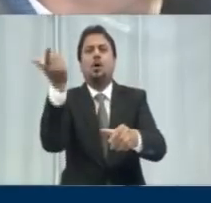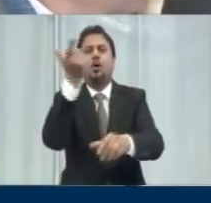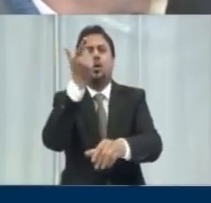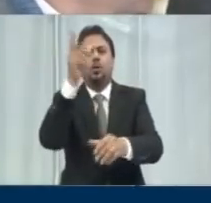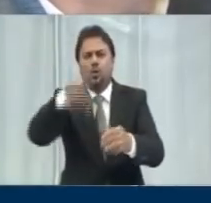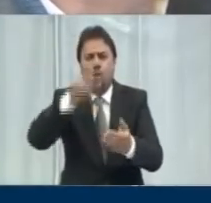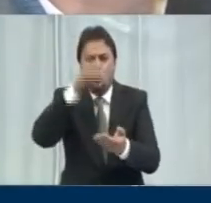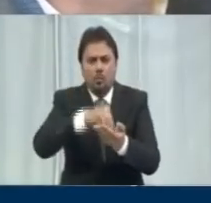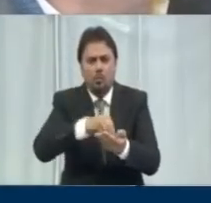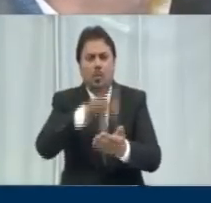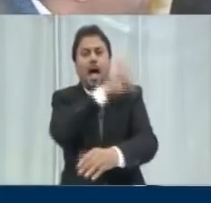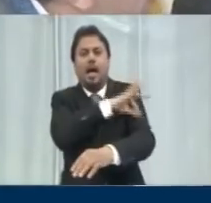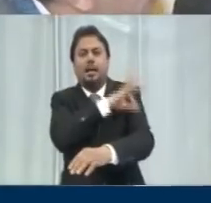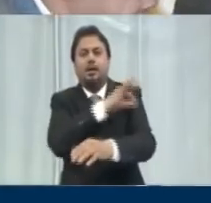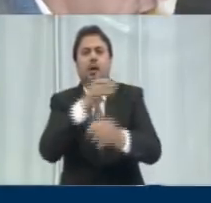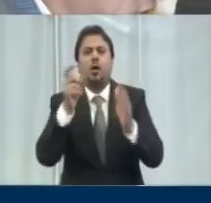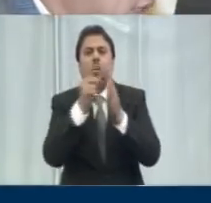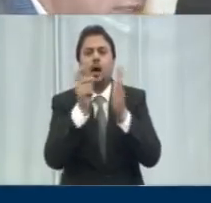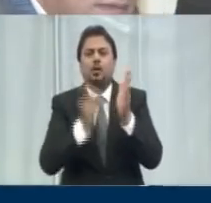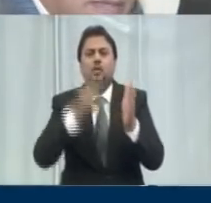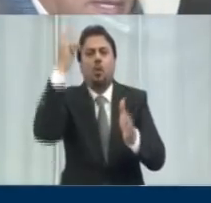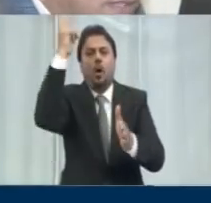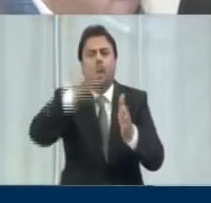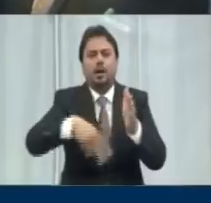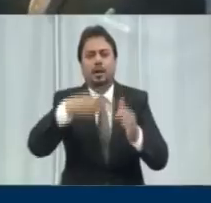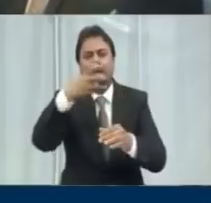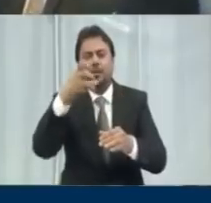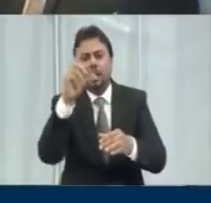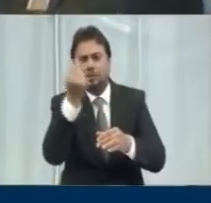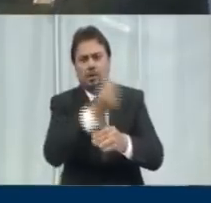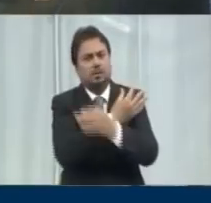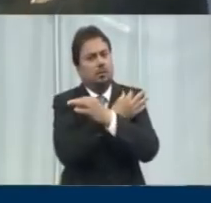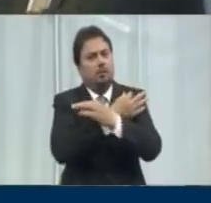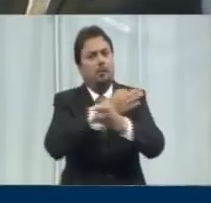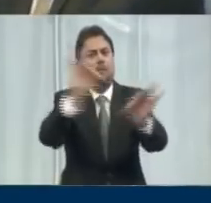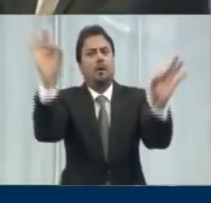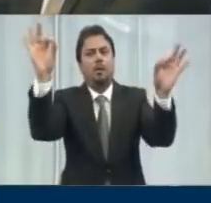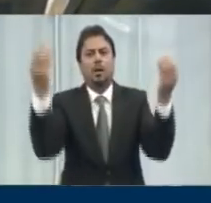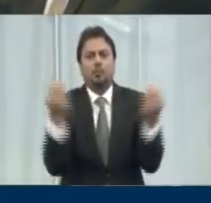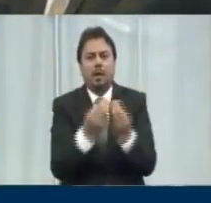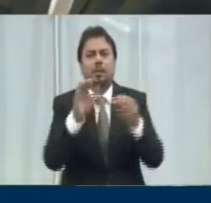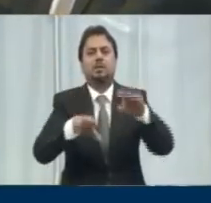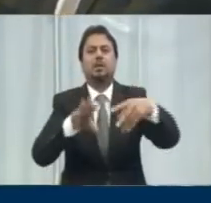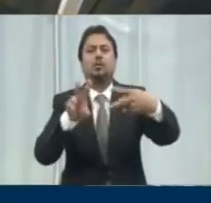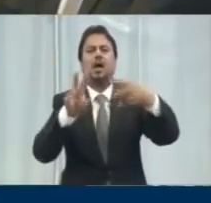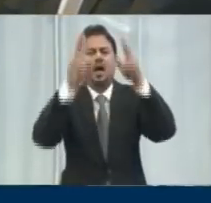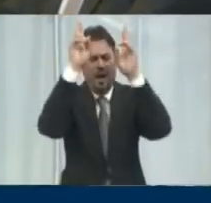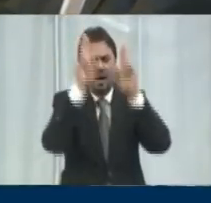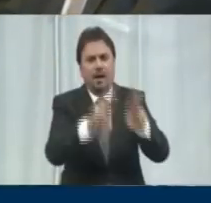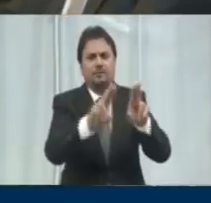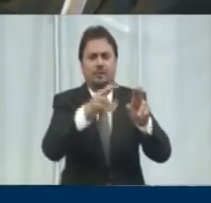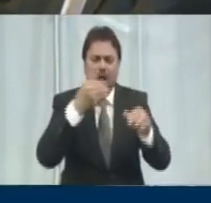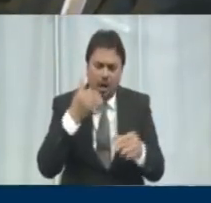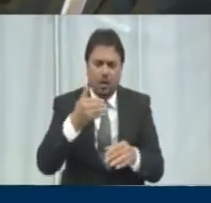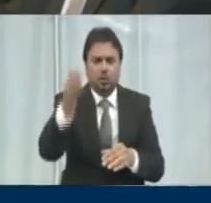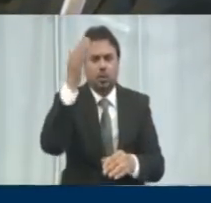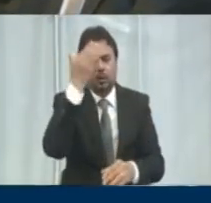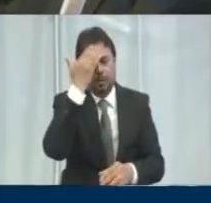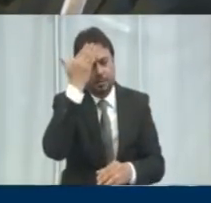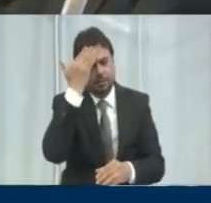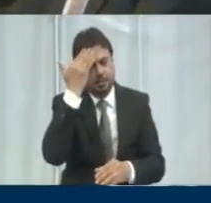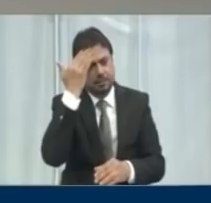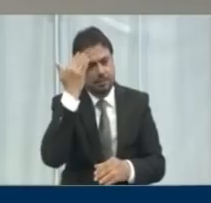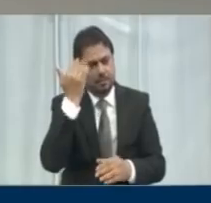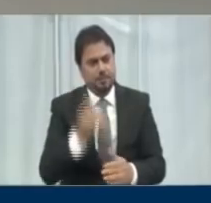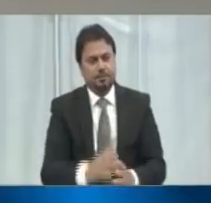والعقود وكل المشمولين بقرار 315 ضمن الموازنة وبشكل شهري وثابت.